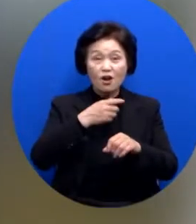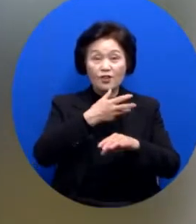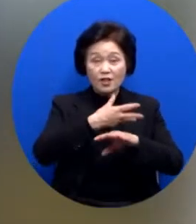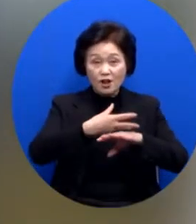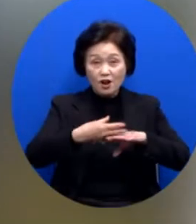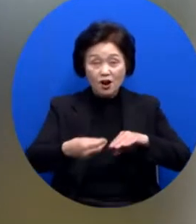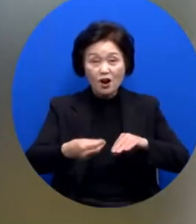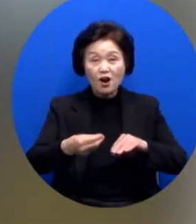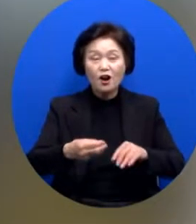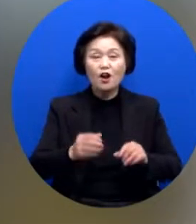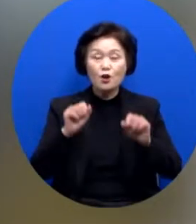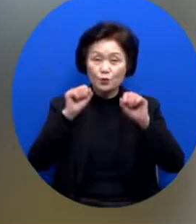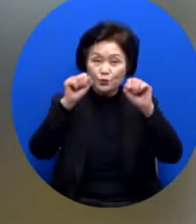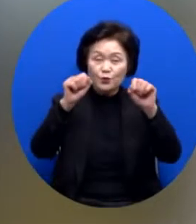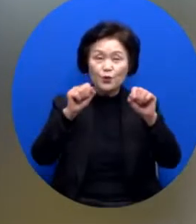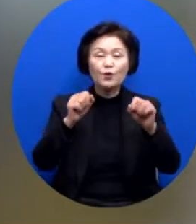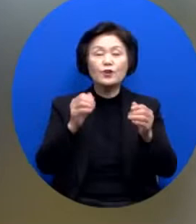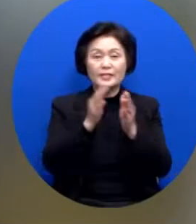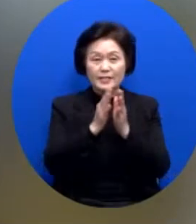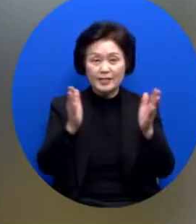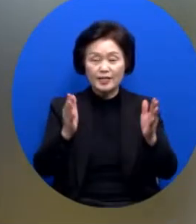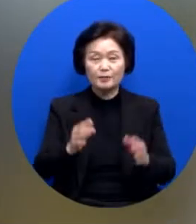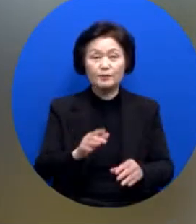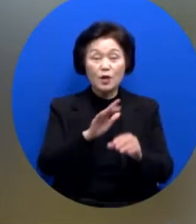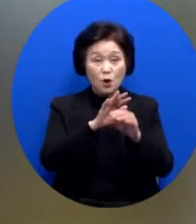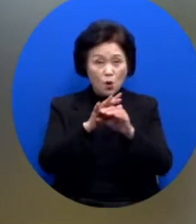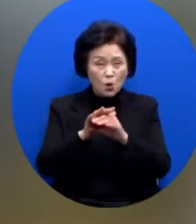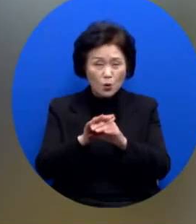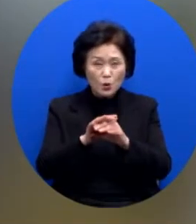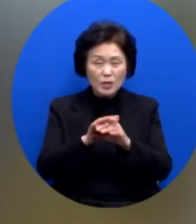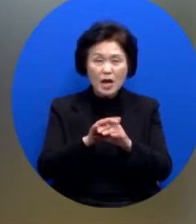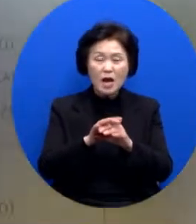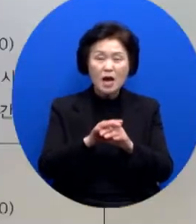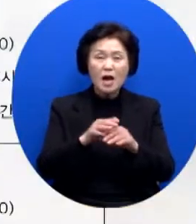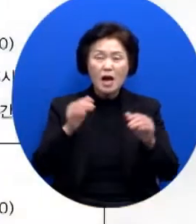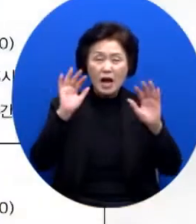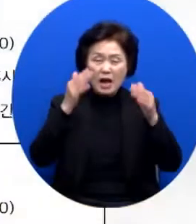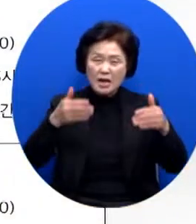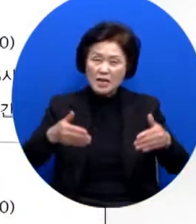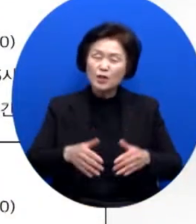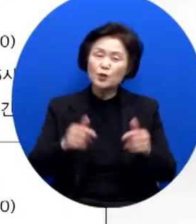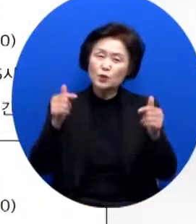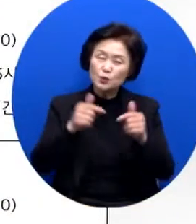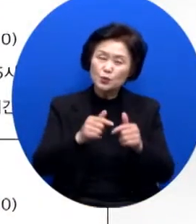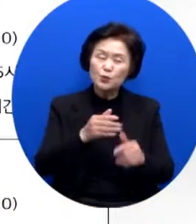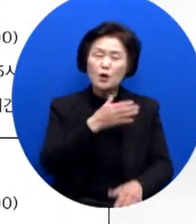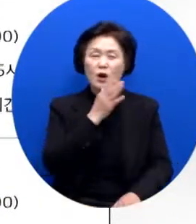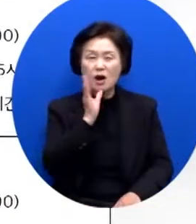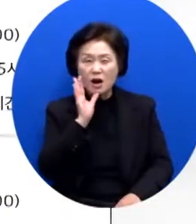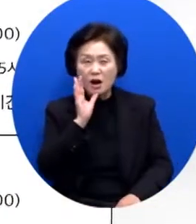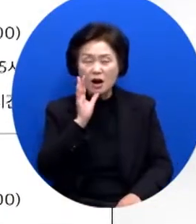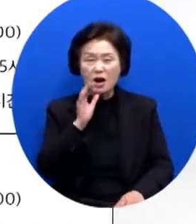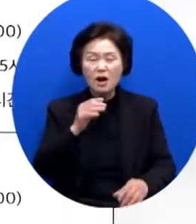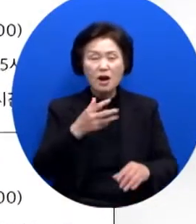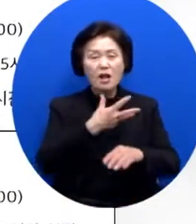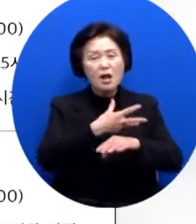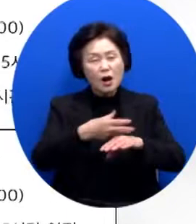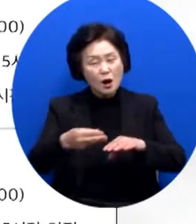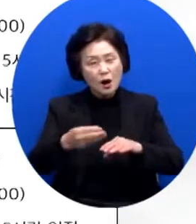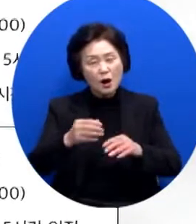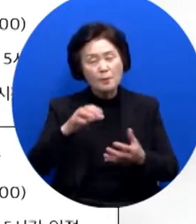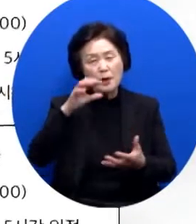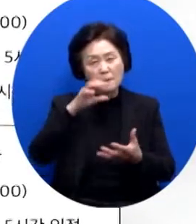사랑의 헌혈운동 은 코로 날 9화 저출산 고령화 등으로 혈액 수급 불균형이 심어 하고 있는 지역사회의